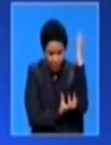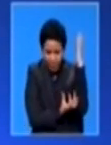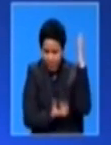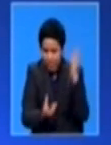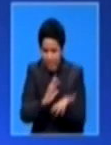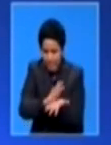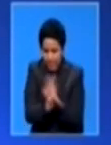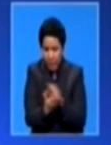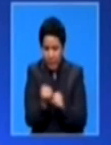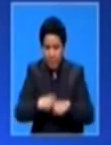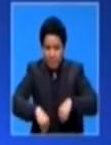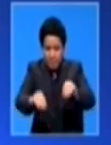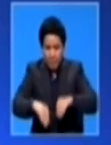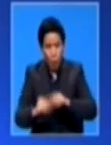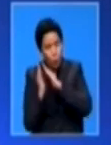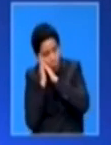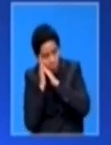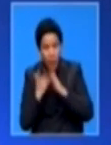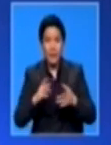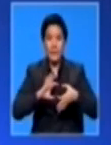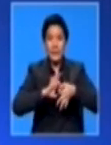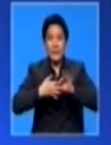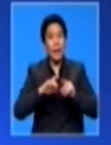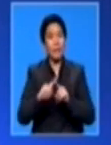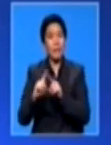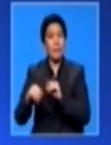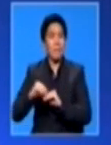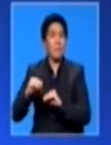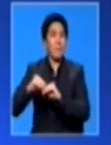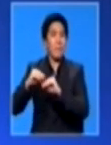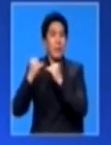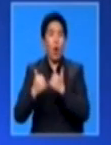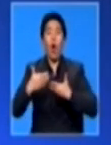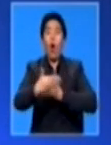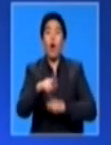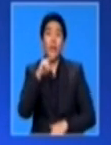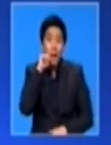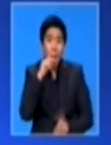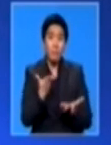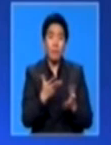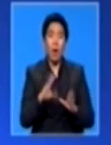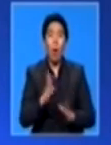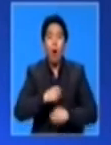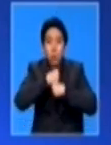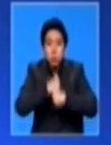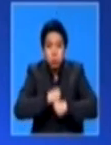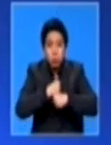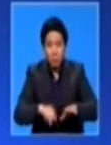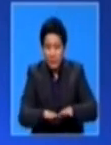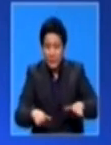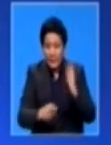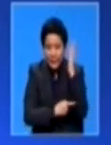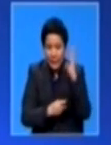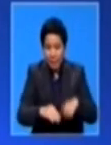นที่นอนยางยางปูพื้นสนามกีฬาหรืออื่นนะครับปูพื้นห้องน้ำห้องน้ำคนชรา